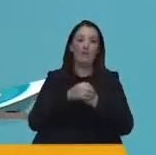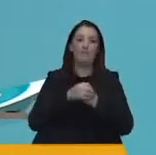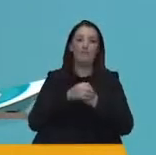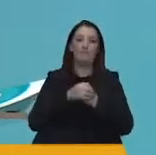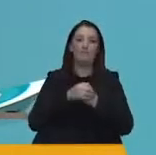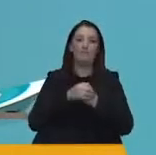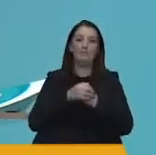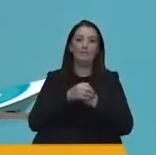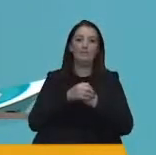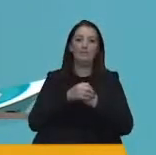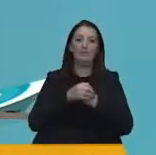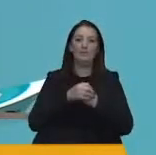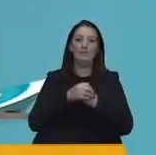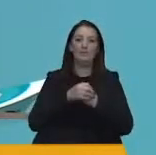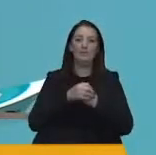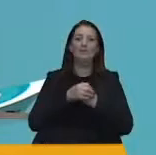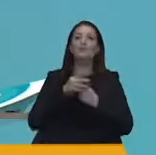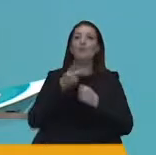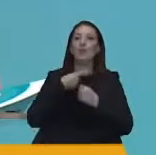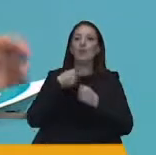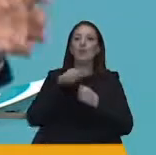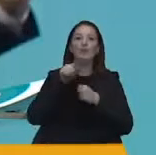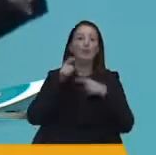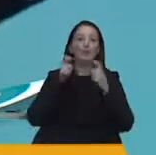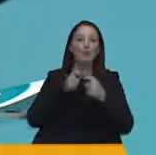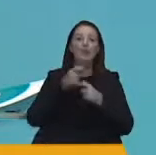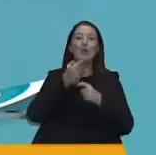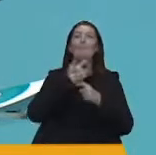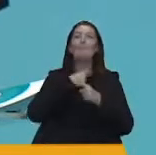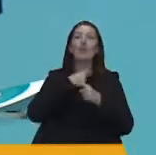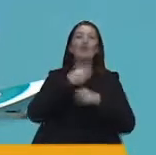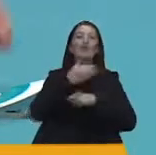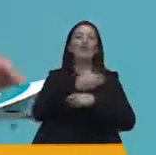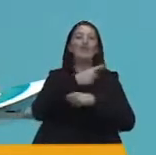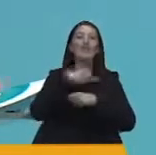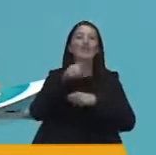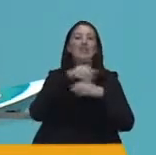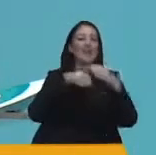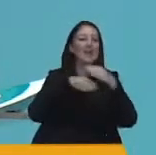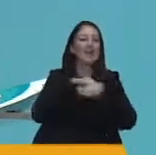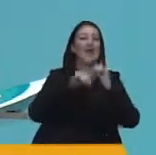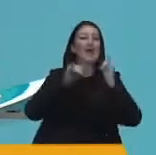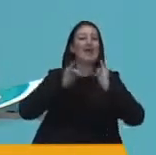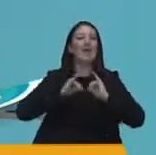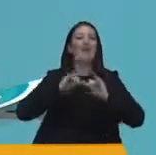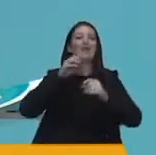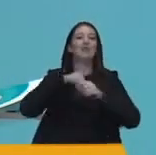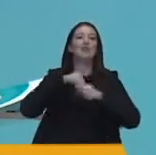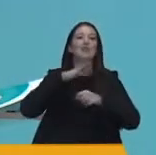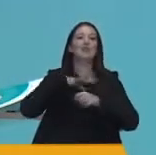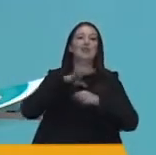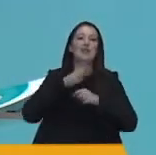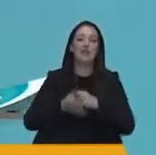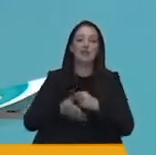çıkacak. Biz buranın Beykoz halkının kullanımına açılmasını arzu ediyoruz.